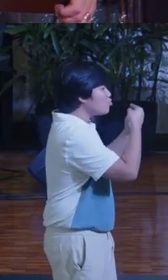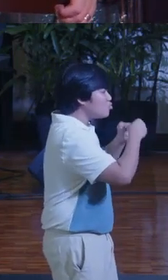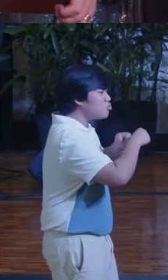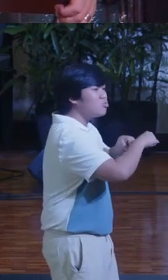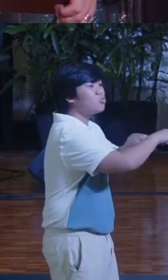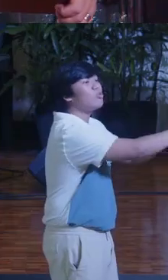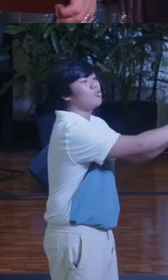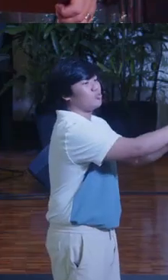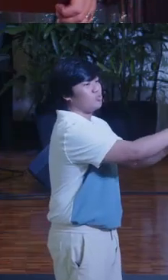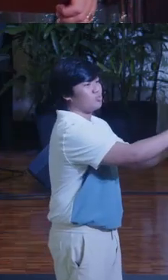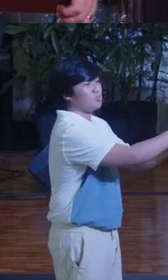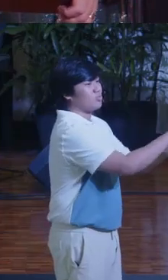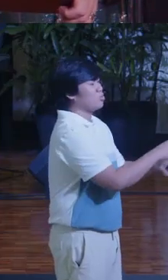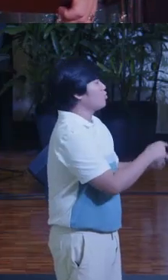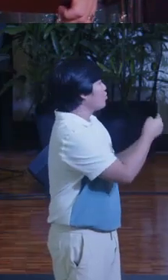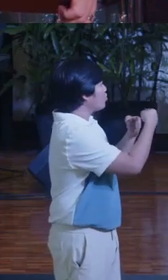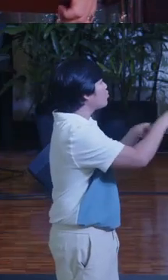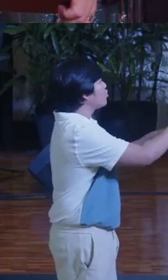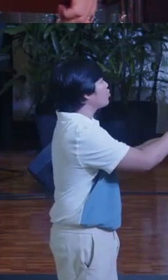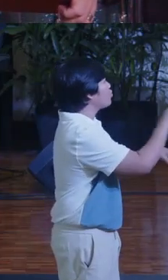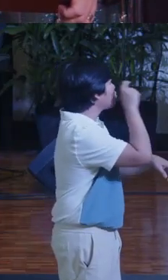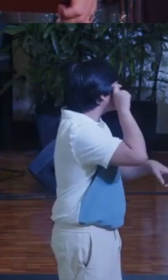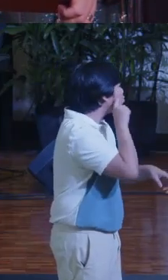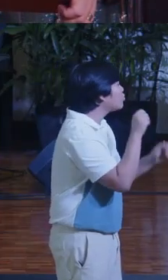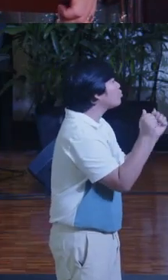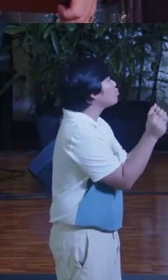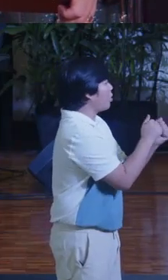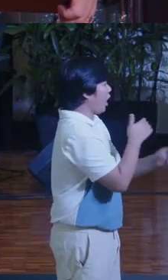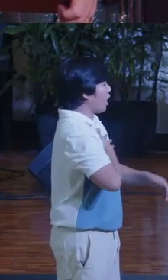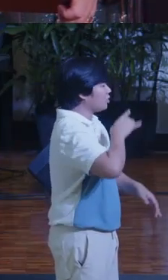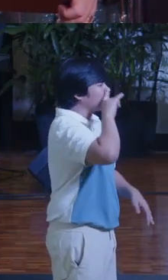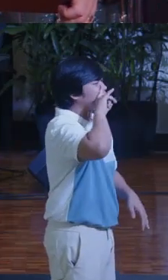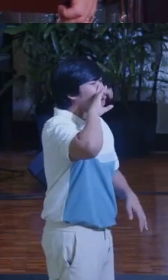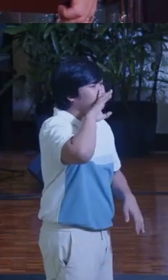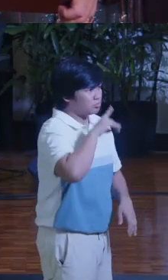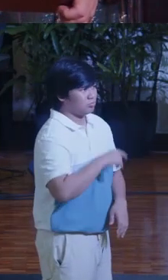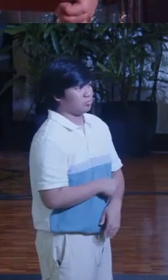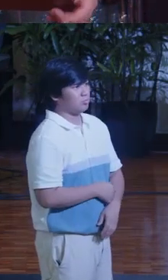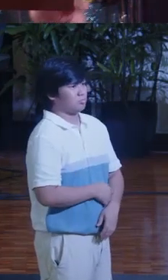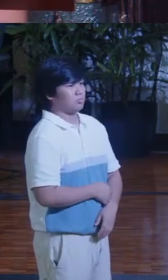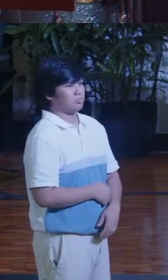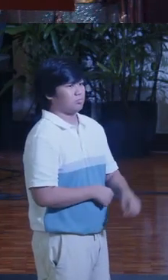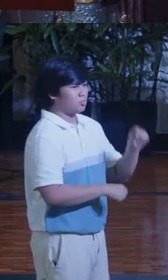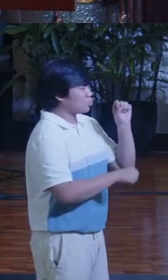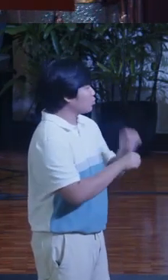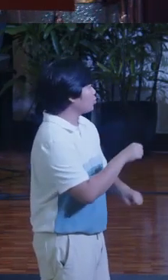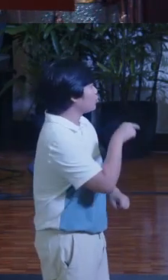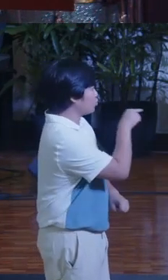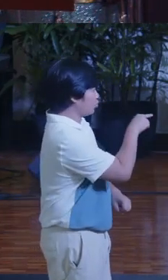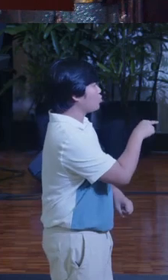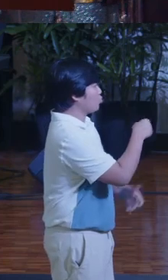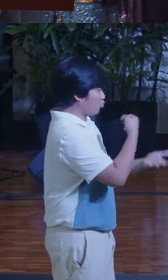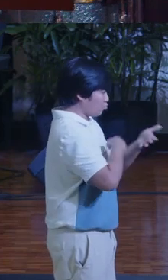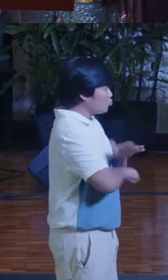Rated PG-13 po ito, no? Go into my servant. Datapwat.